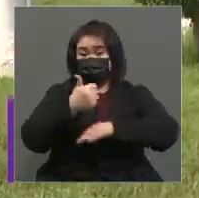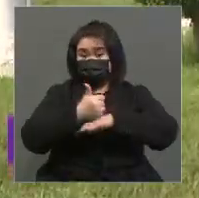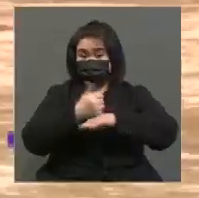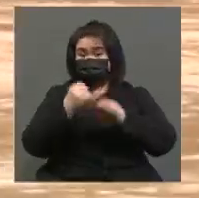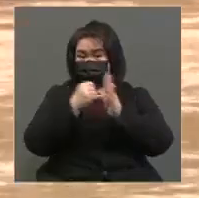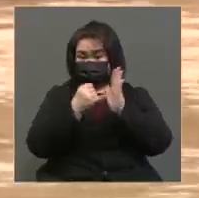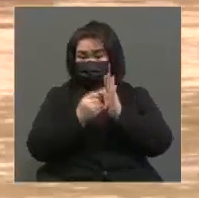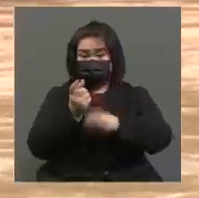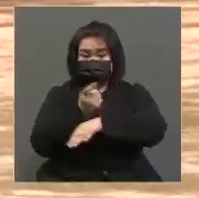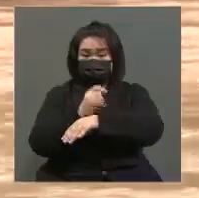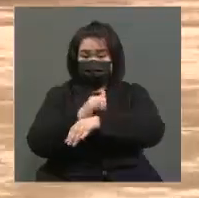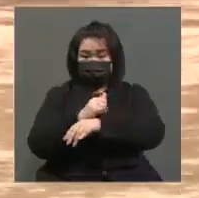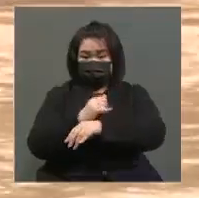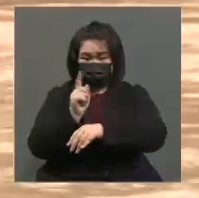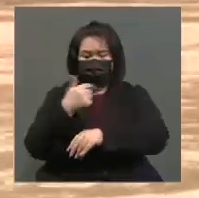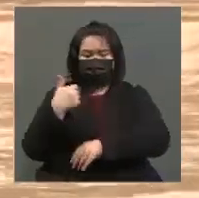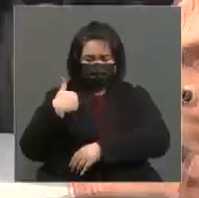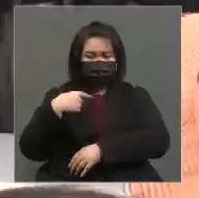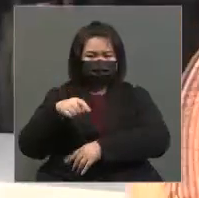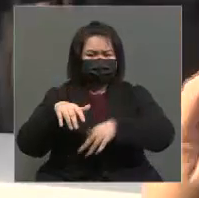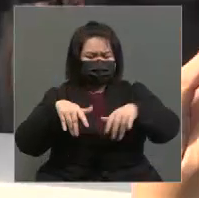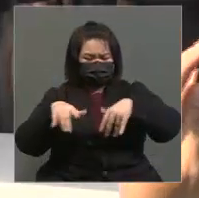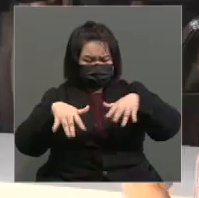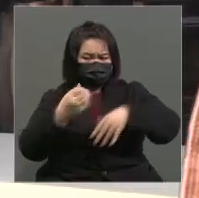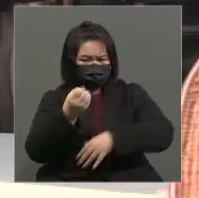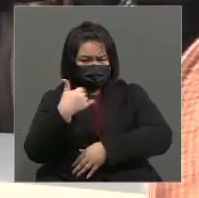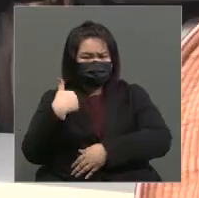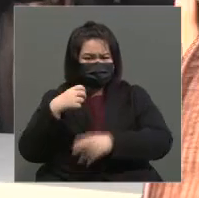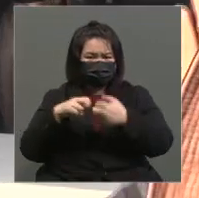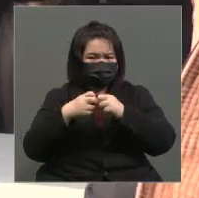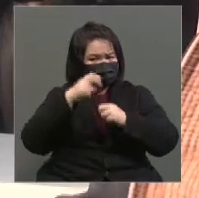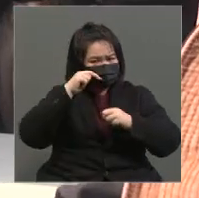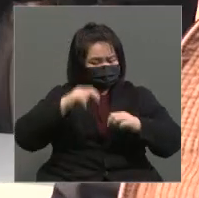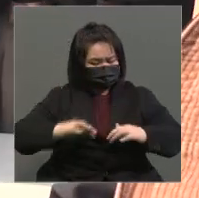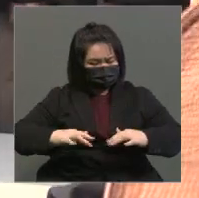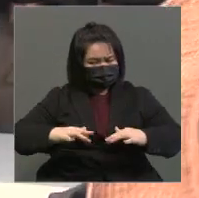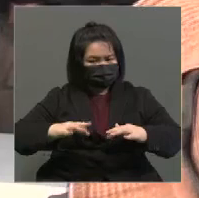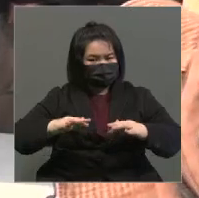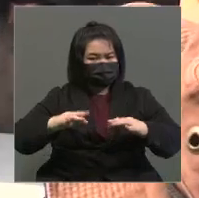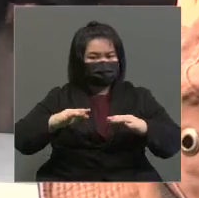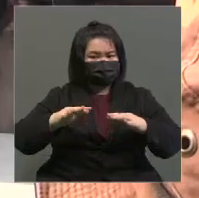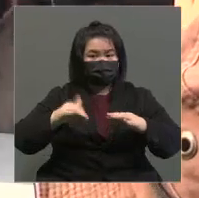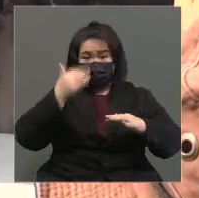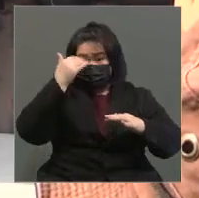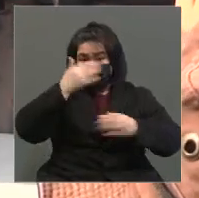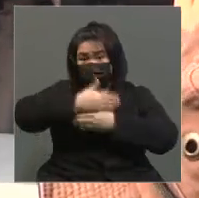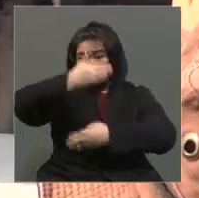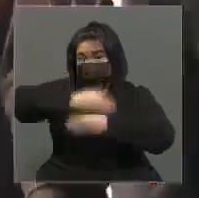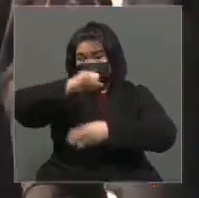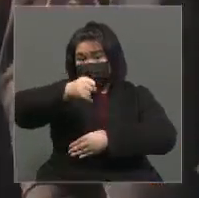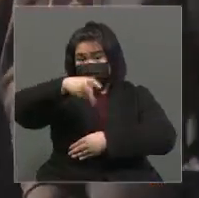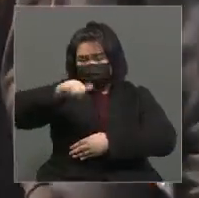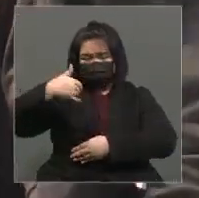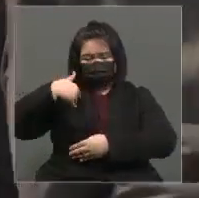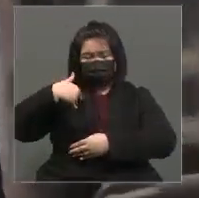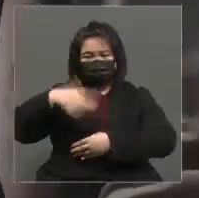พระนครศรีอยุธยาครับได้รับรายงานสถานการณ์น้ำขณะนี้บอกว่าน่าเป็นห่วงหลังจากที่ตอนนี้เขื่อนเจ้าพระยาเริ่มมี